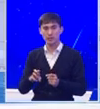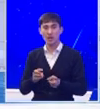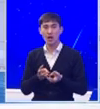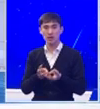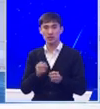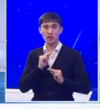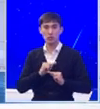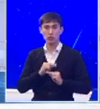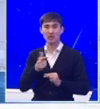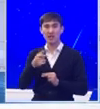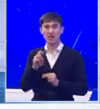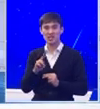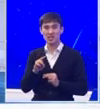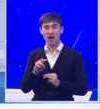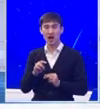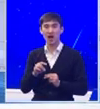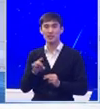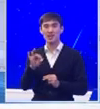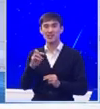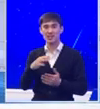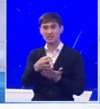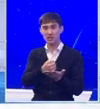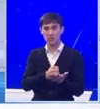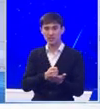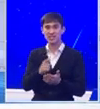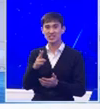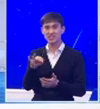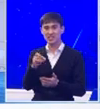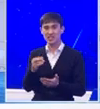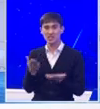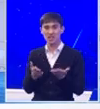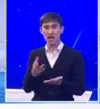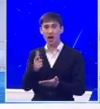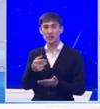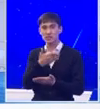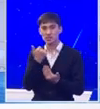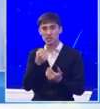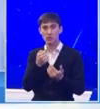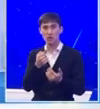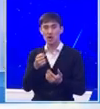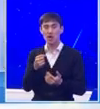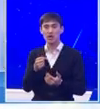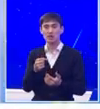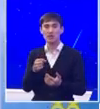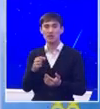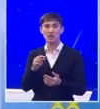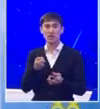газе, резерв на дизеле. В случае отсутствия газа котельная может работать 5 суток на